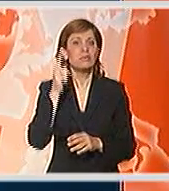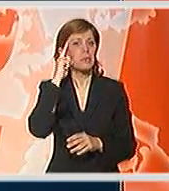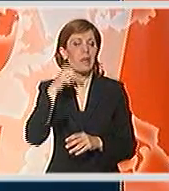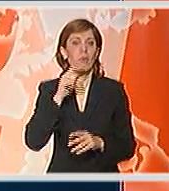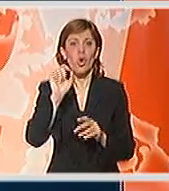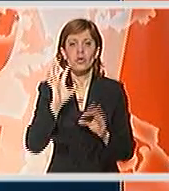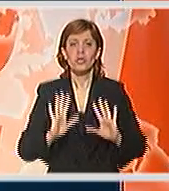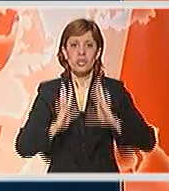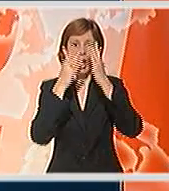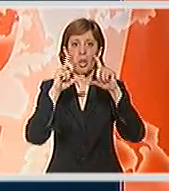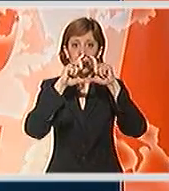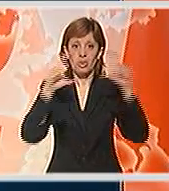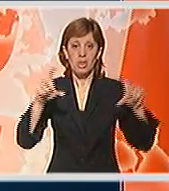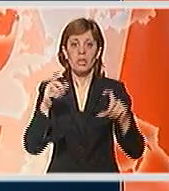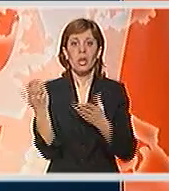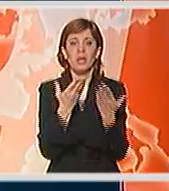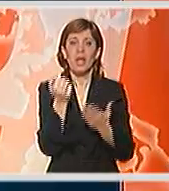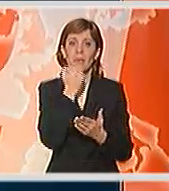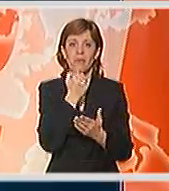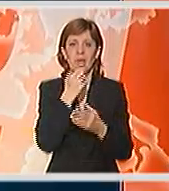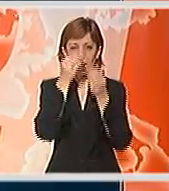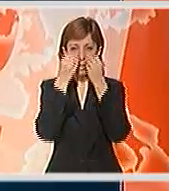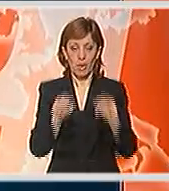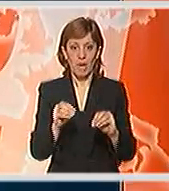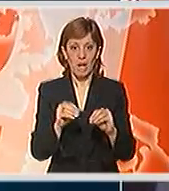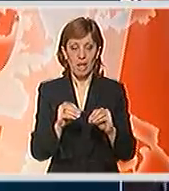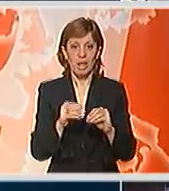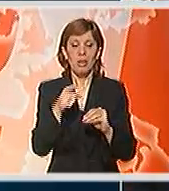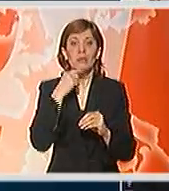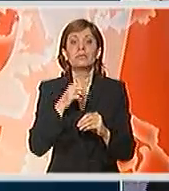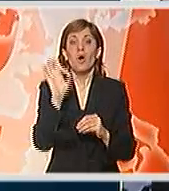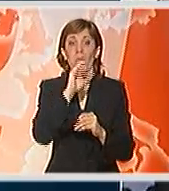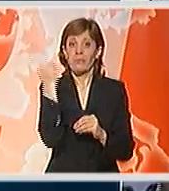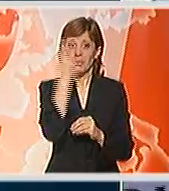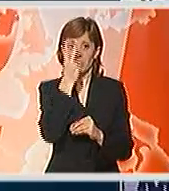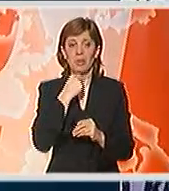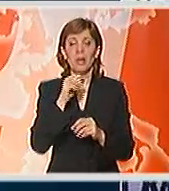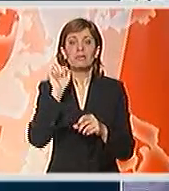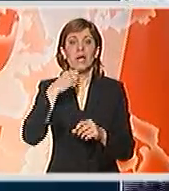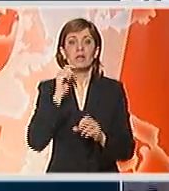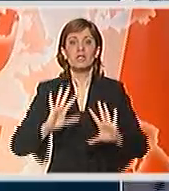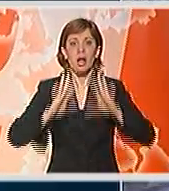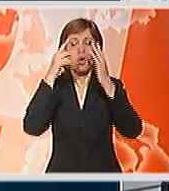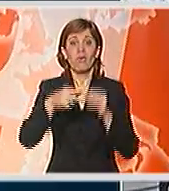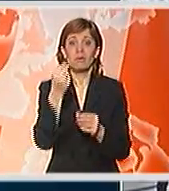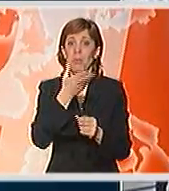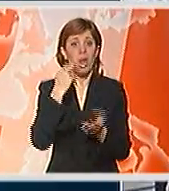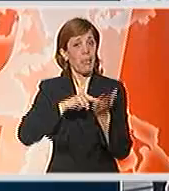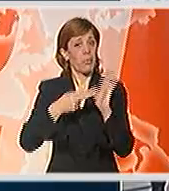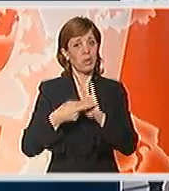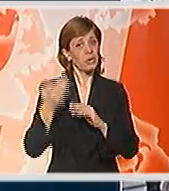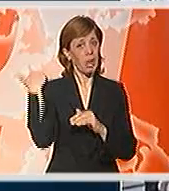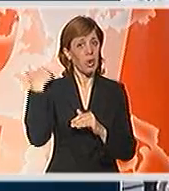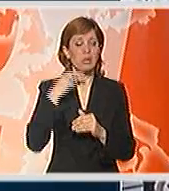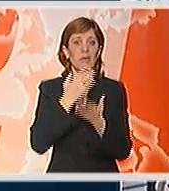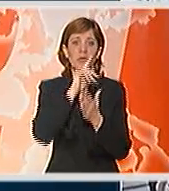o štrajkovima u preduzećima gde je privatizacija propala. Orbović smatra da štrajkovi u Srbiji nemaju političku pozadinu,